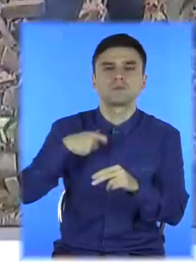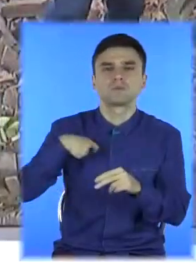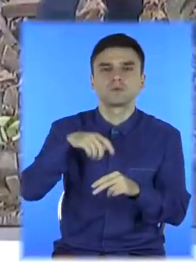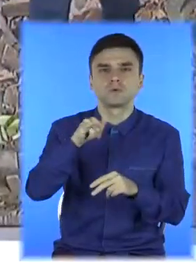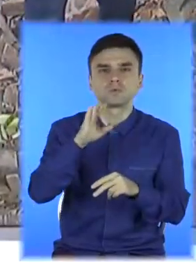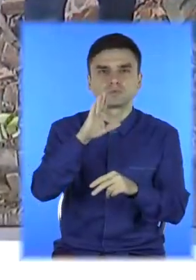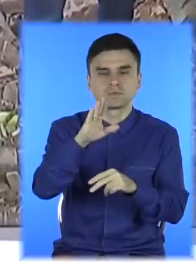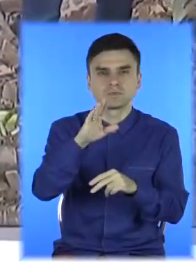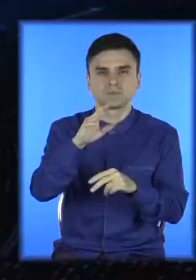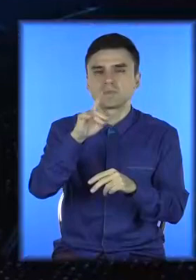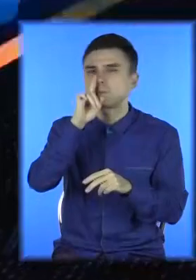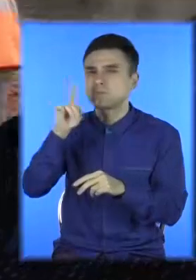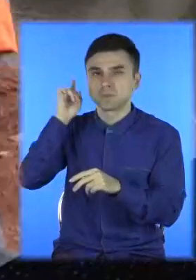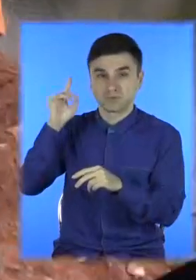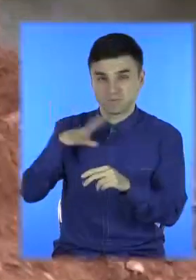хід робіт.